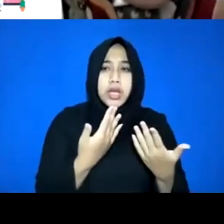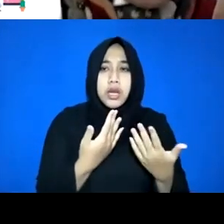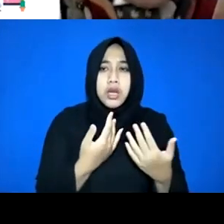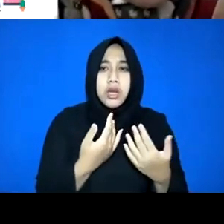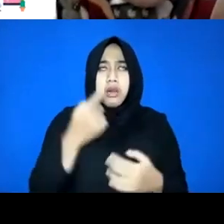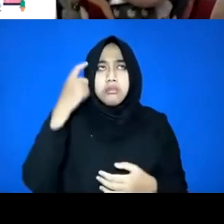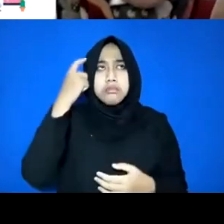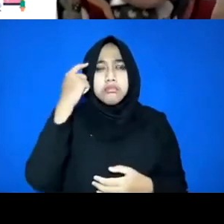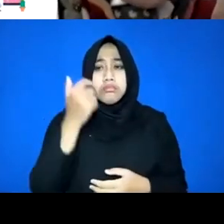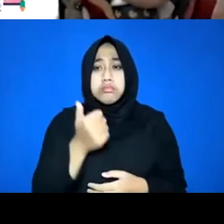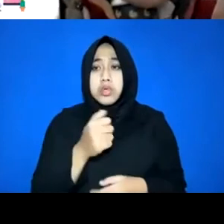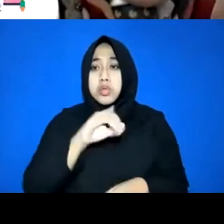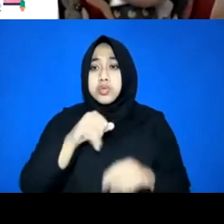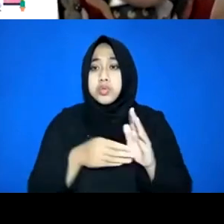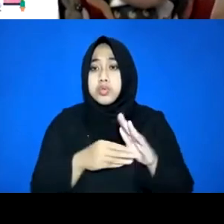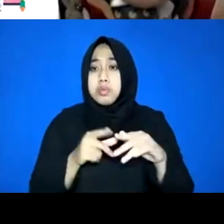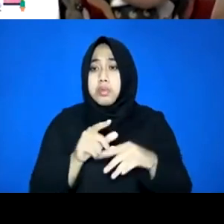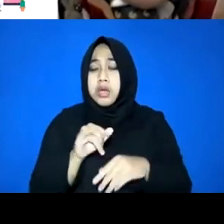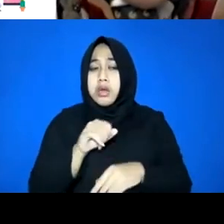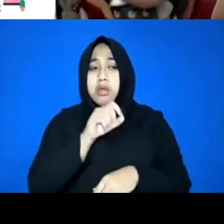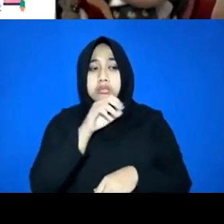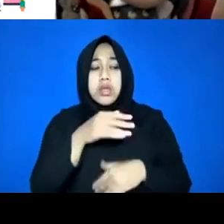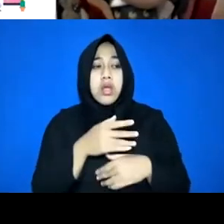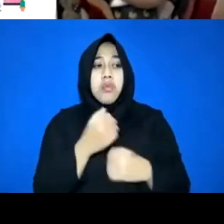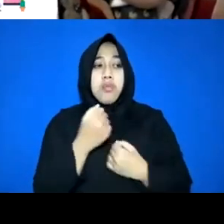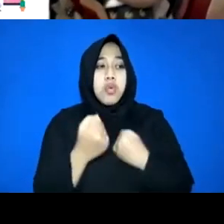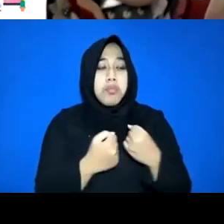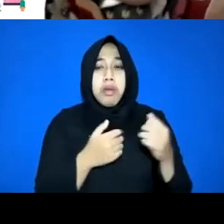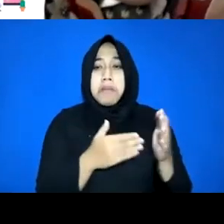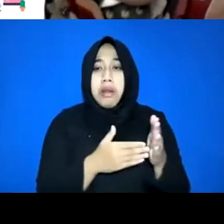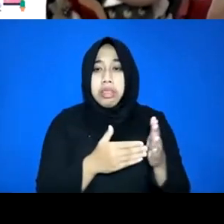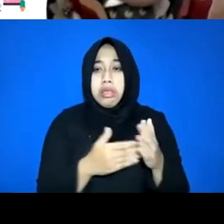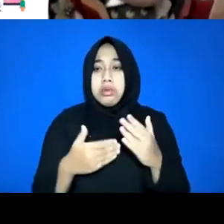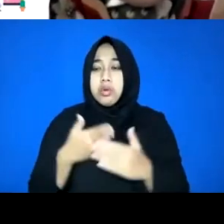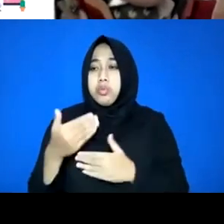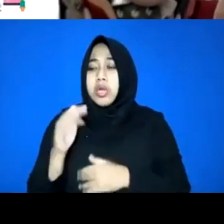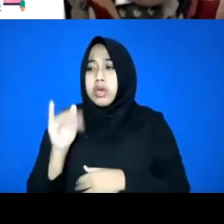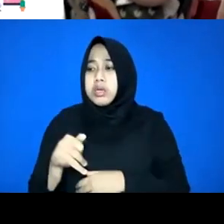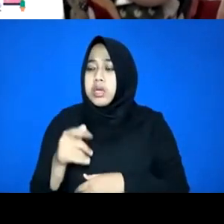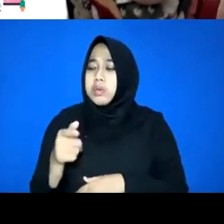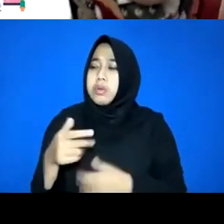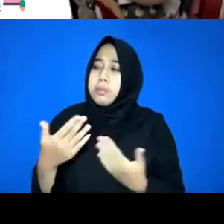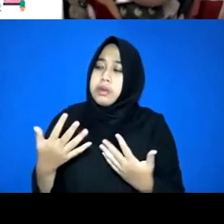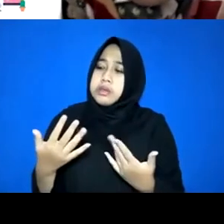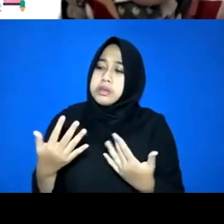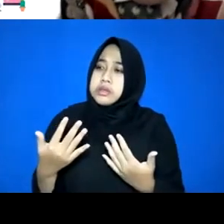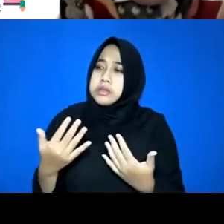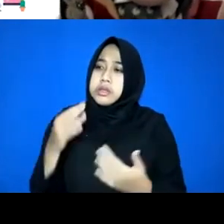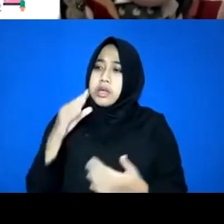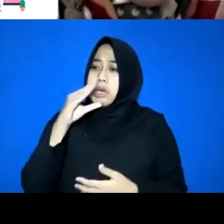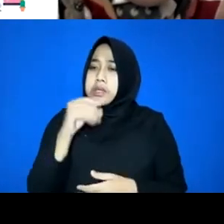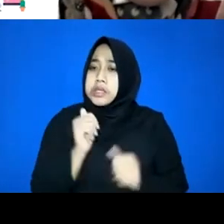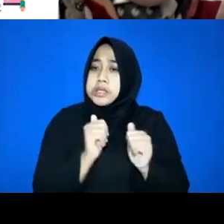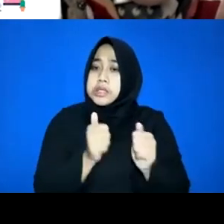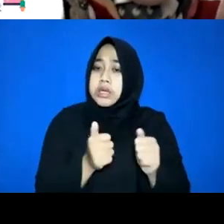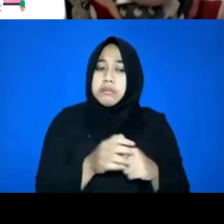logis yang disampaikan oleh Mas Jumali, kita berupaya menantang, kemudian kita akan, ya itu memang bahasa yang harus kita siapkan,